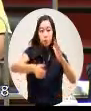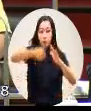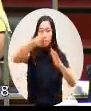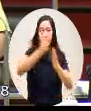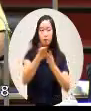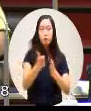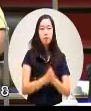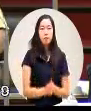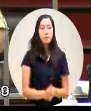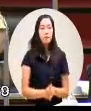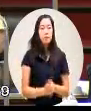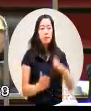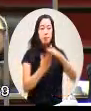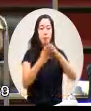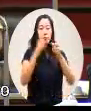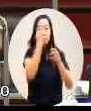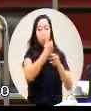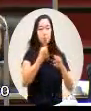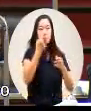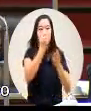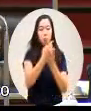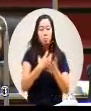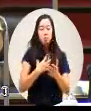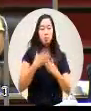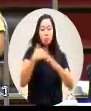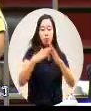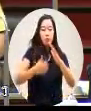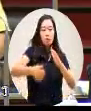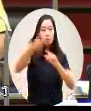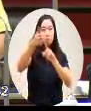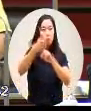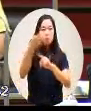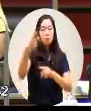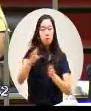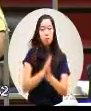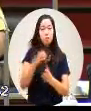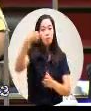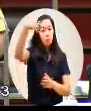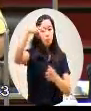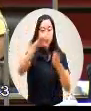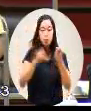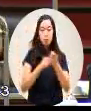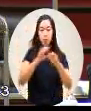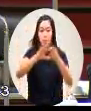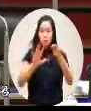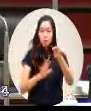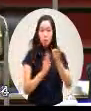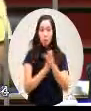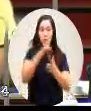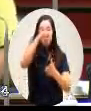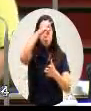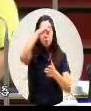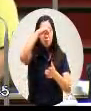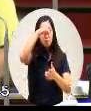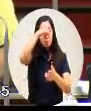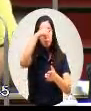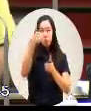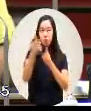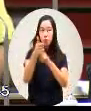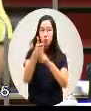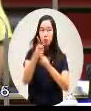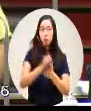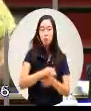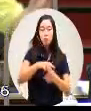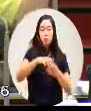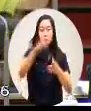口国小吴珍珠校长。阳明国中黄淑清，这个喊杨